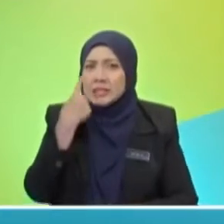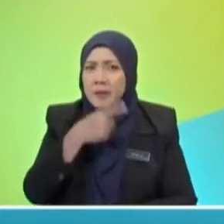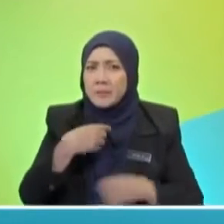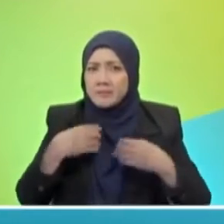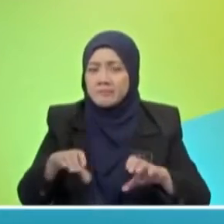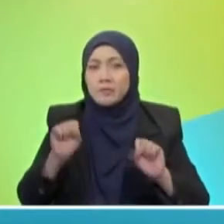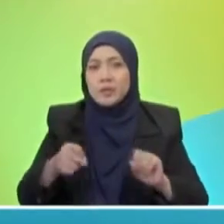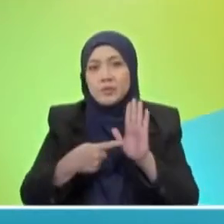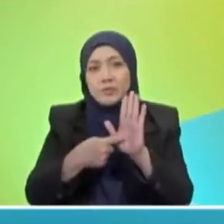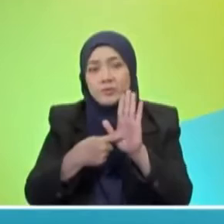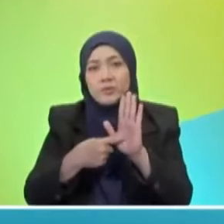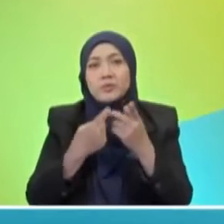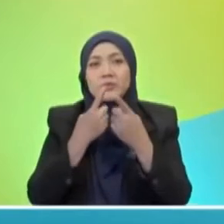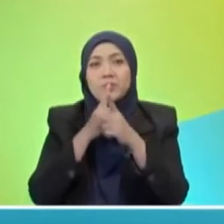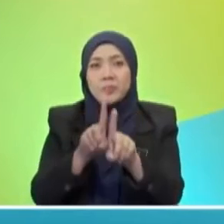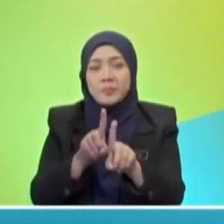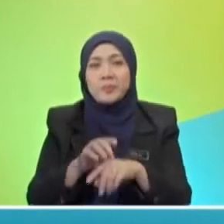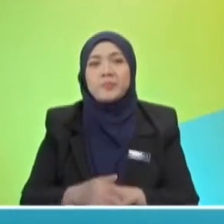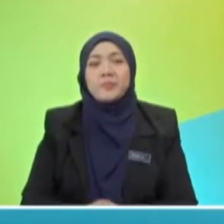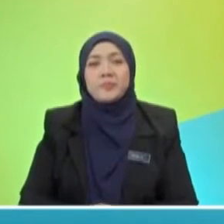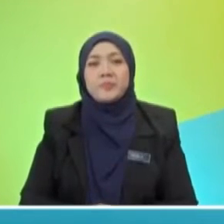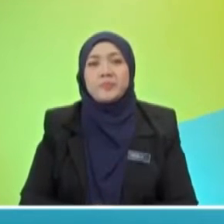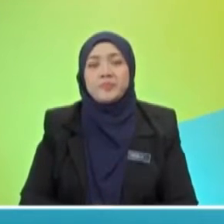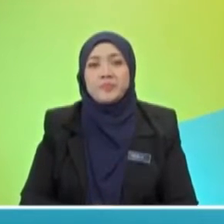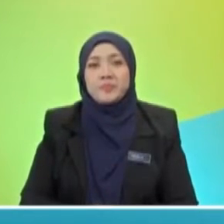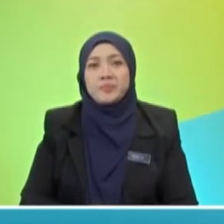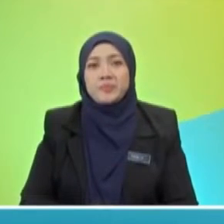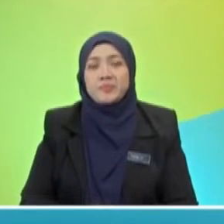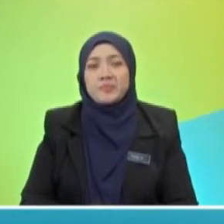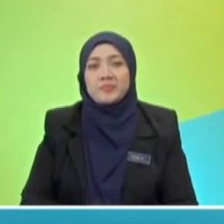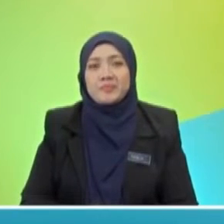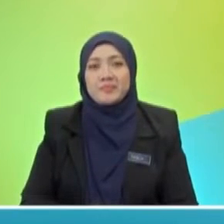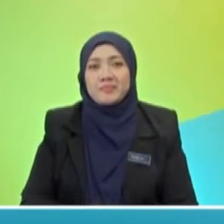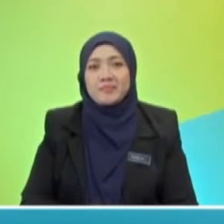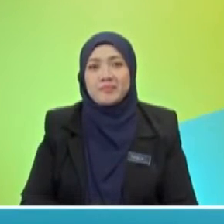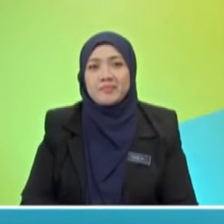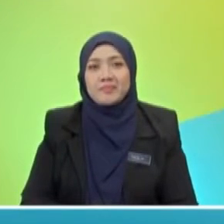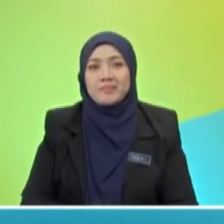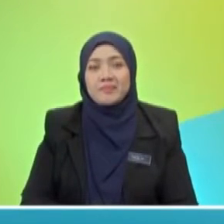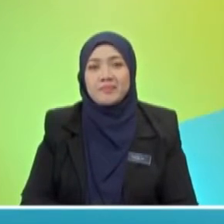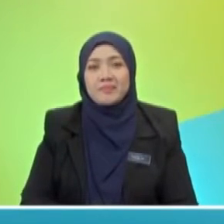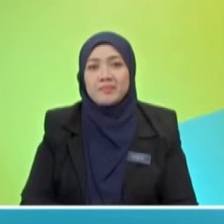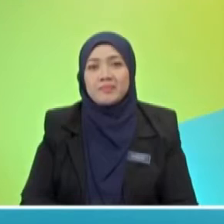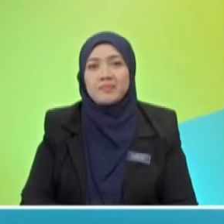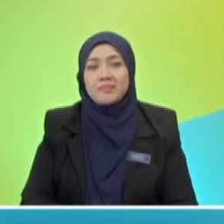tunjukkan. Mengapakah mereka menghias laman itu? Semakin pantas mereka menulis jawapan.